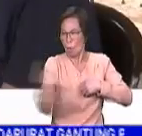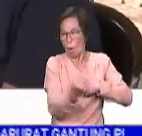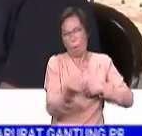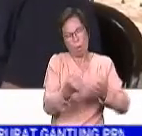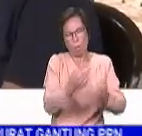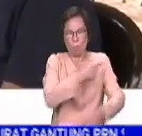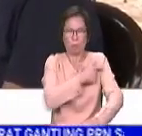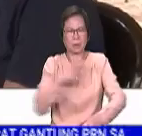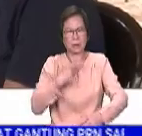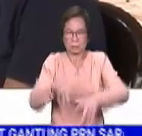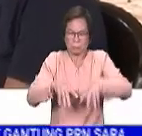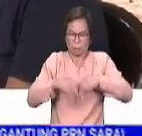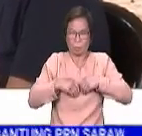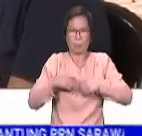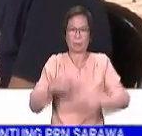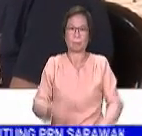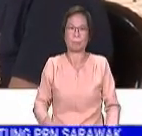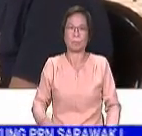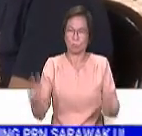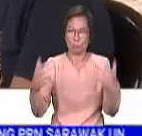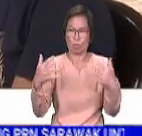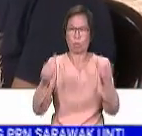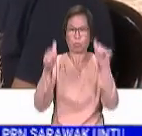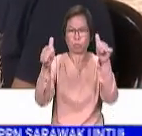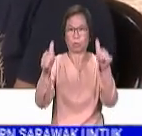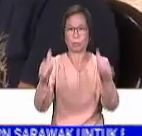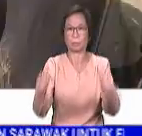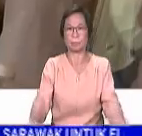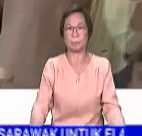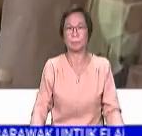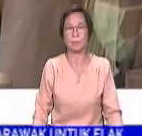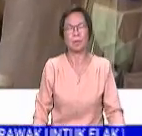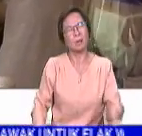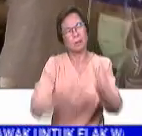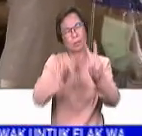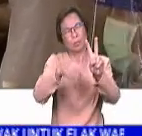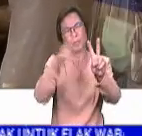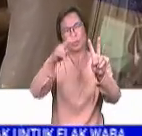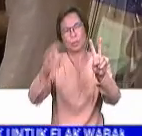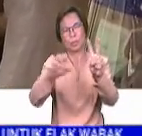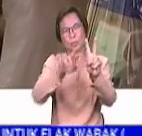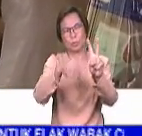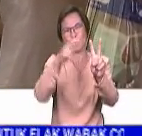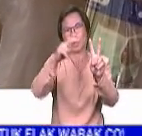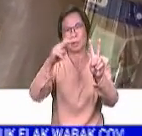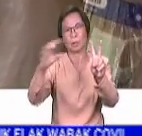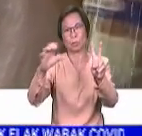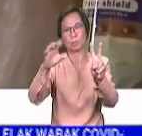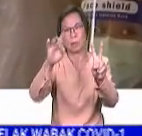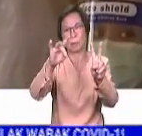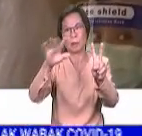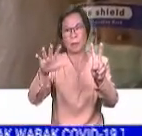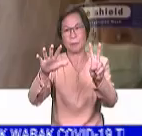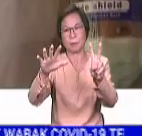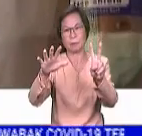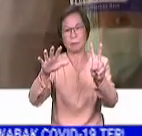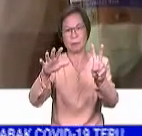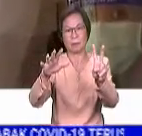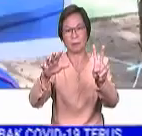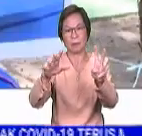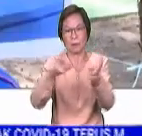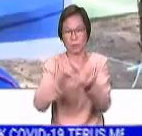menggalakkan so kita terbukti tadi olmos dalam 2285 yang kita